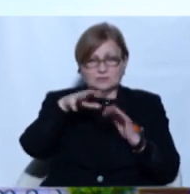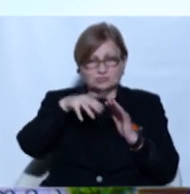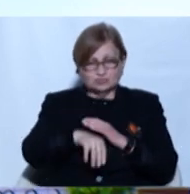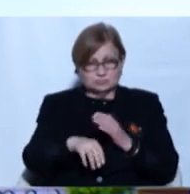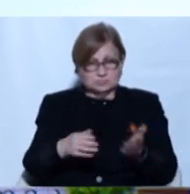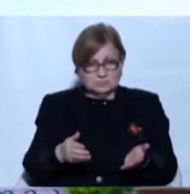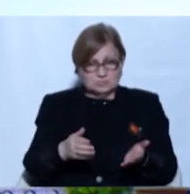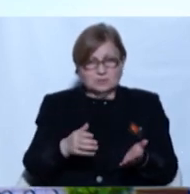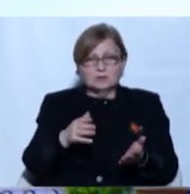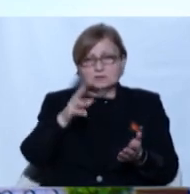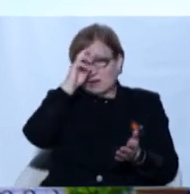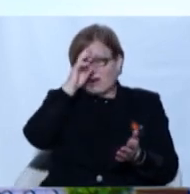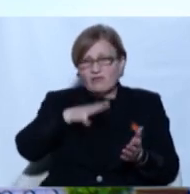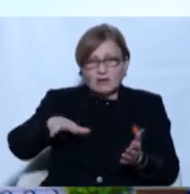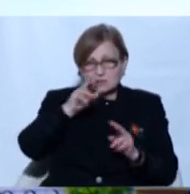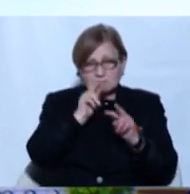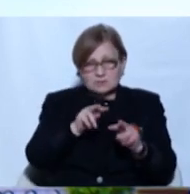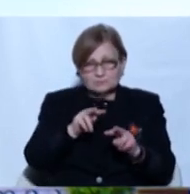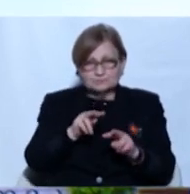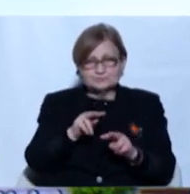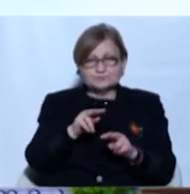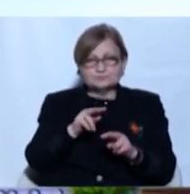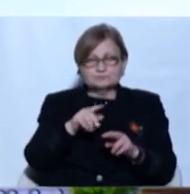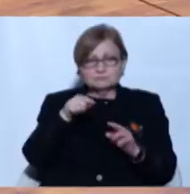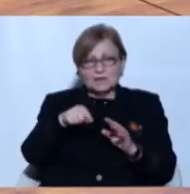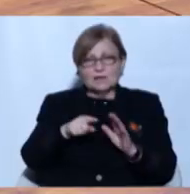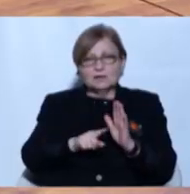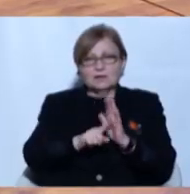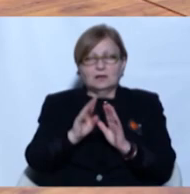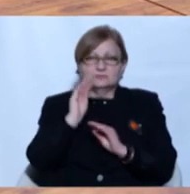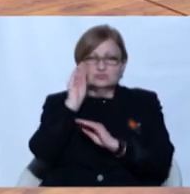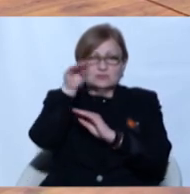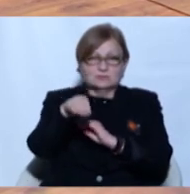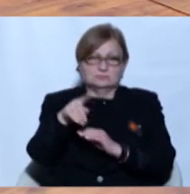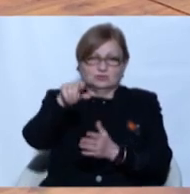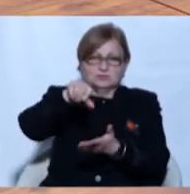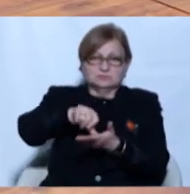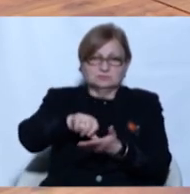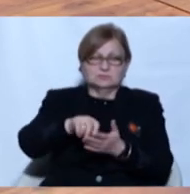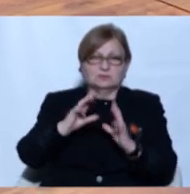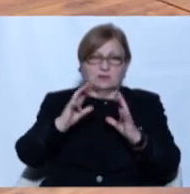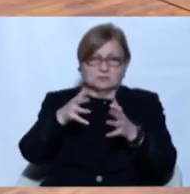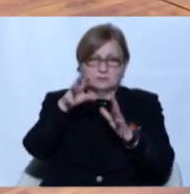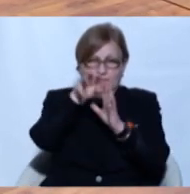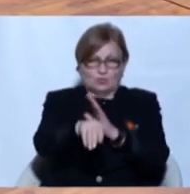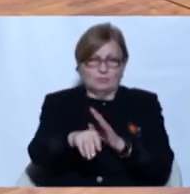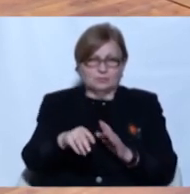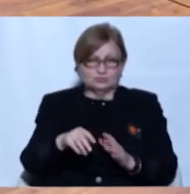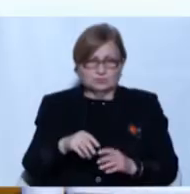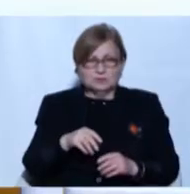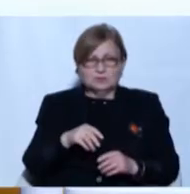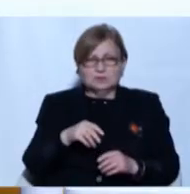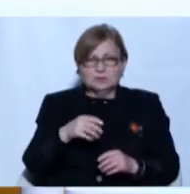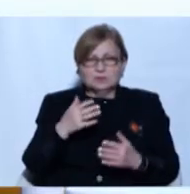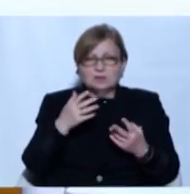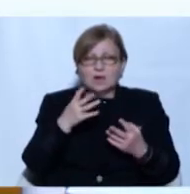ქვეყანას და მერე უნდა იყო კადა უნდა მიხედო აქედან შეიტანო წული კაცობრიობაში. და აი ბოლოსკენ ჩვენ დიდი დრო არ აგვაქვს